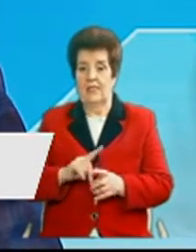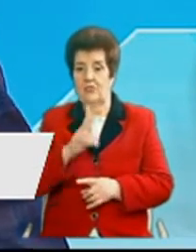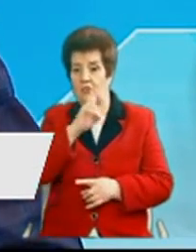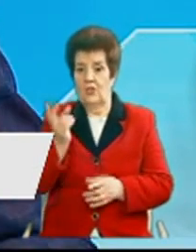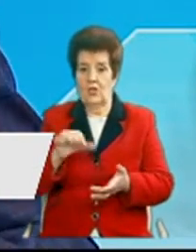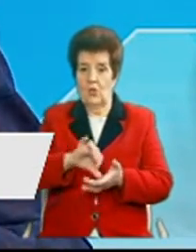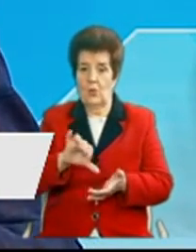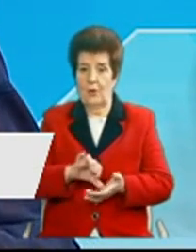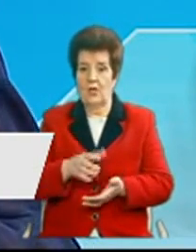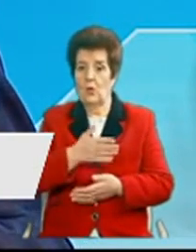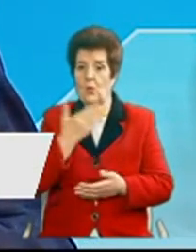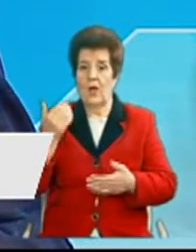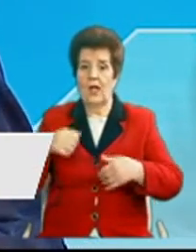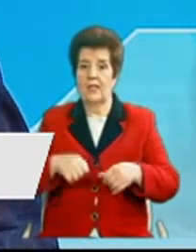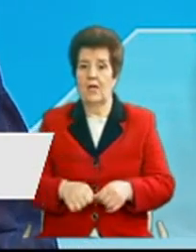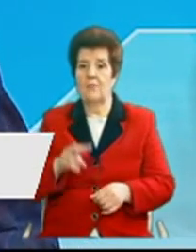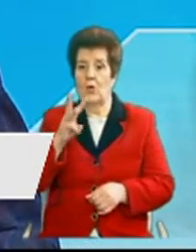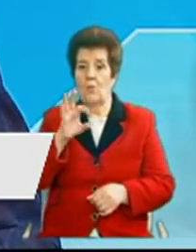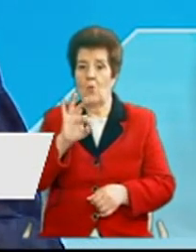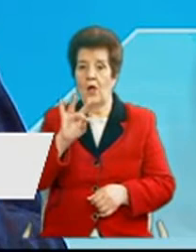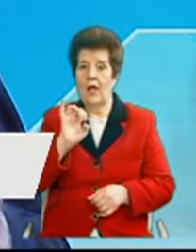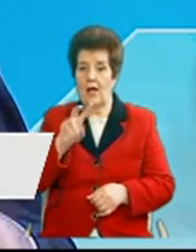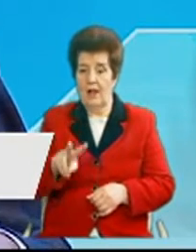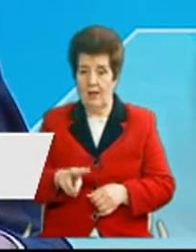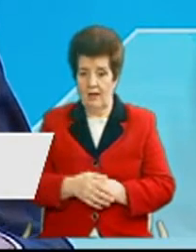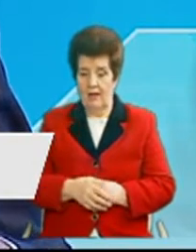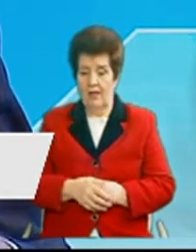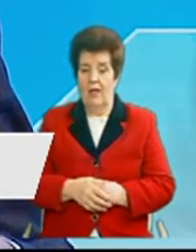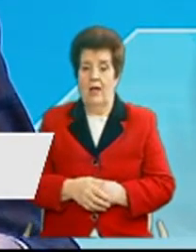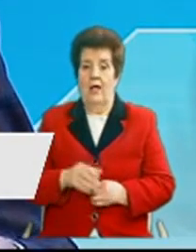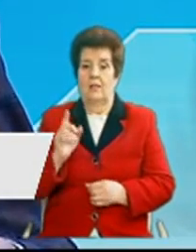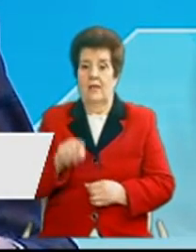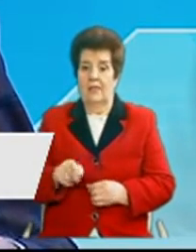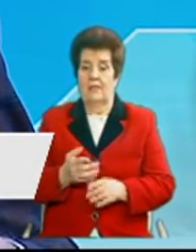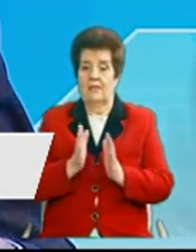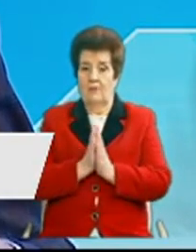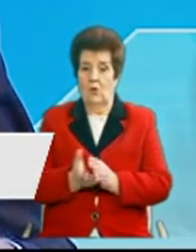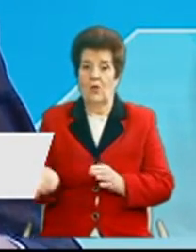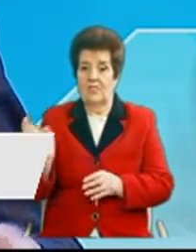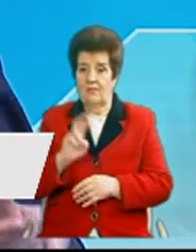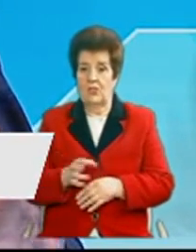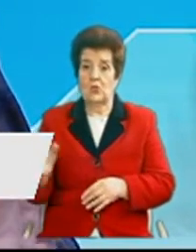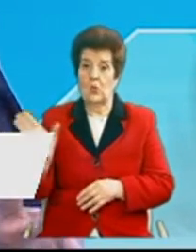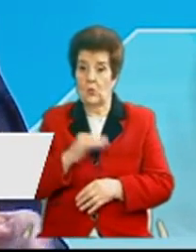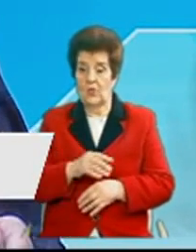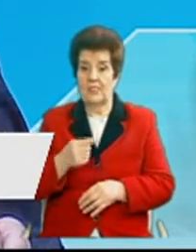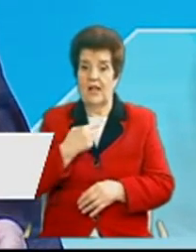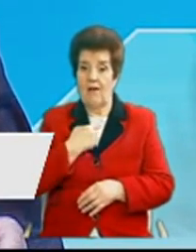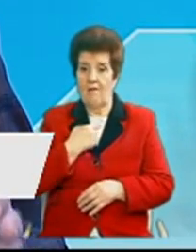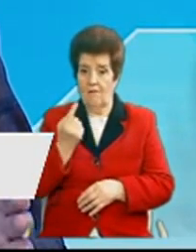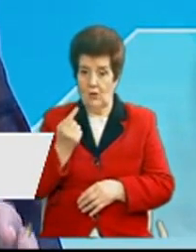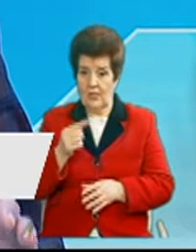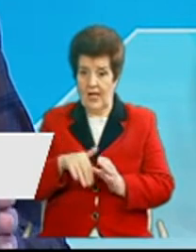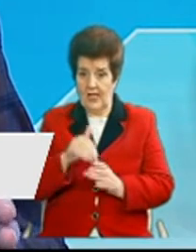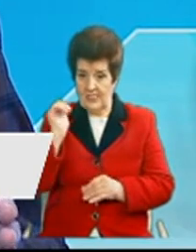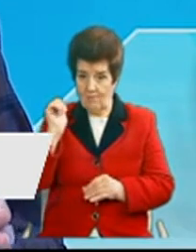votare nici n-ar avea dreptul moral să ceară. De aceea vă rog să veniți cu toții la votare. Să veniți la votare